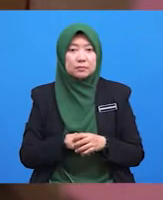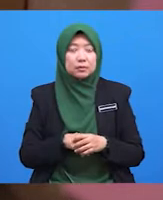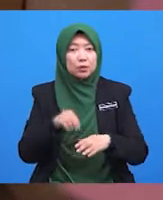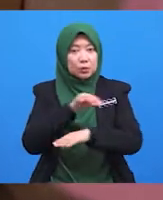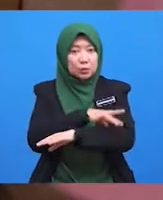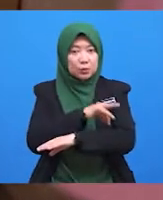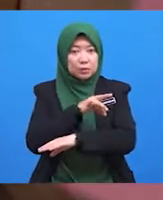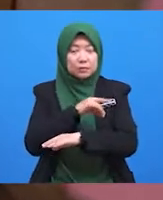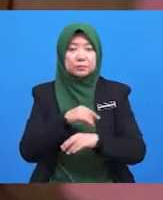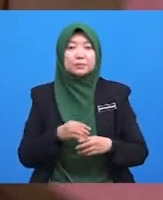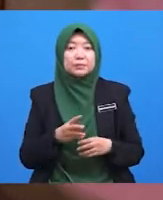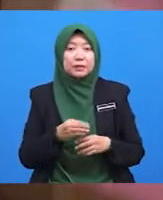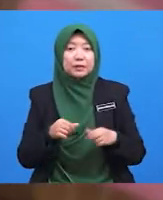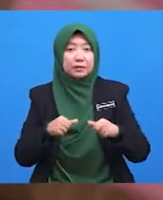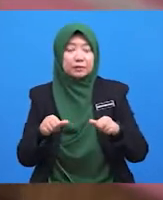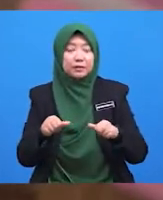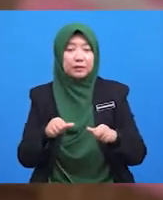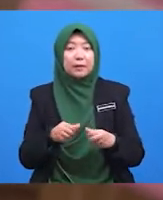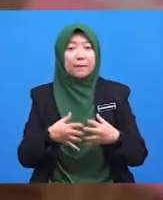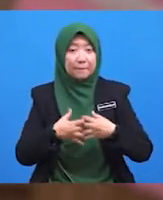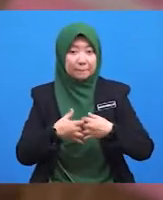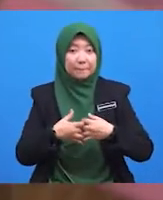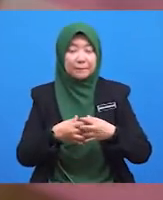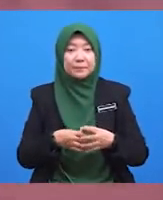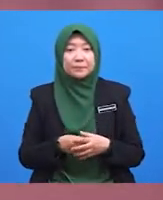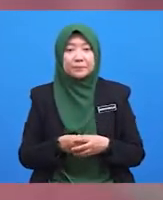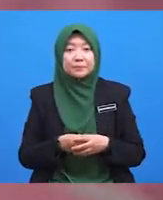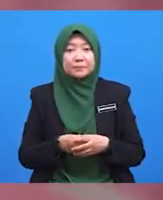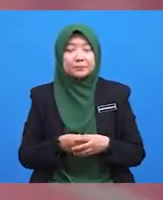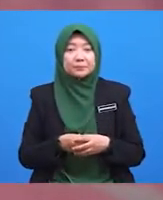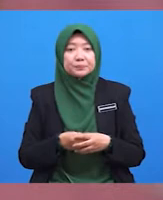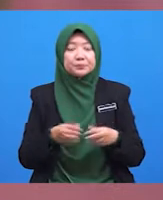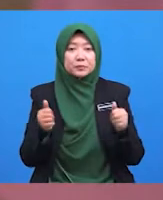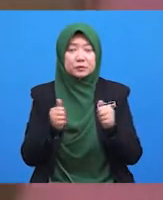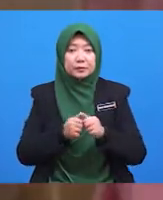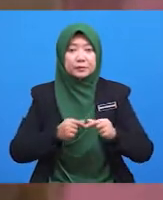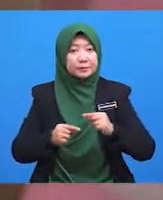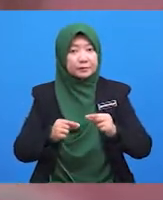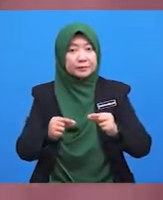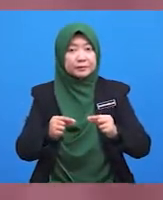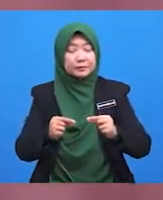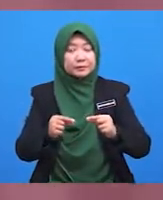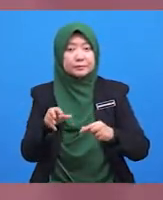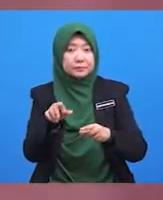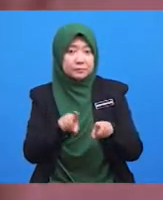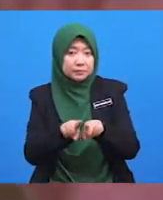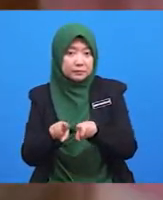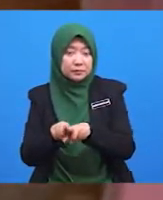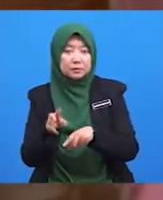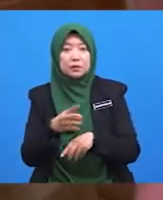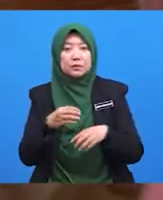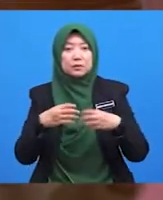dan aktifkan mesin vakum. Dengan gerakan sekata dan cepat,